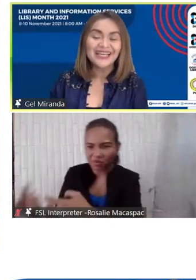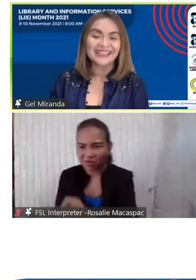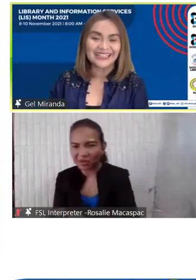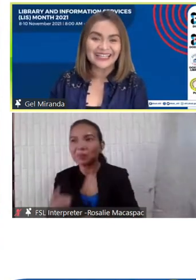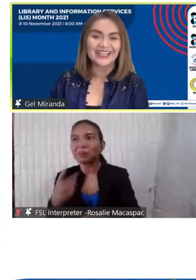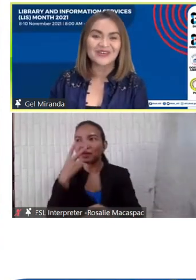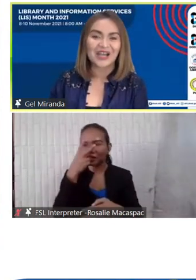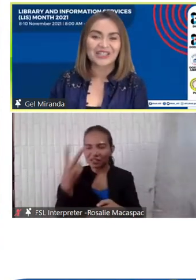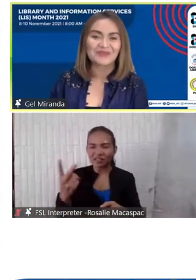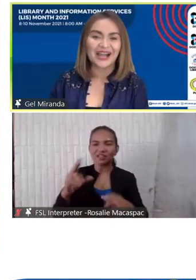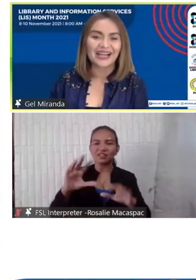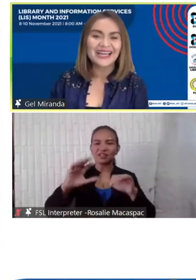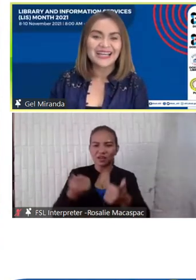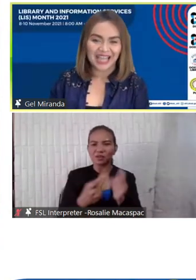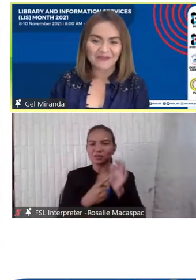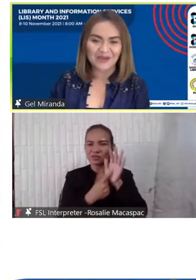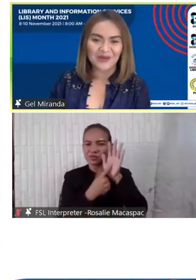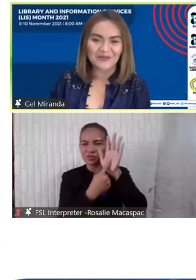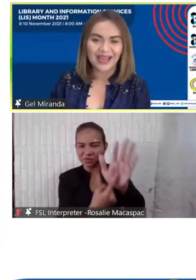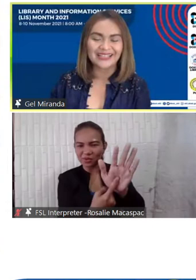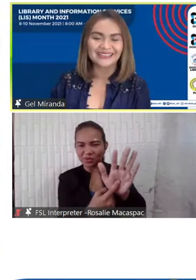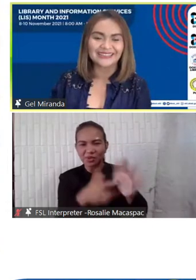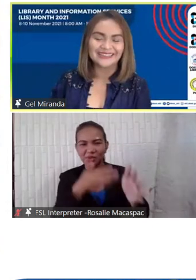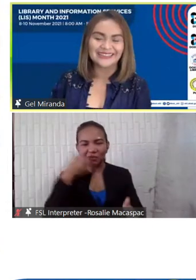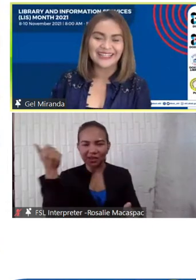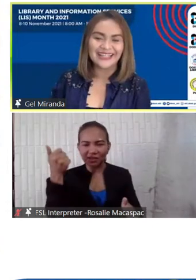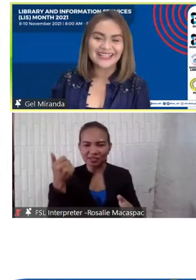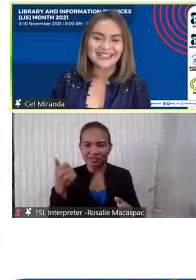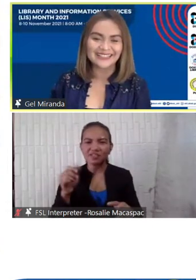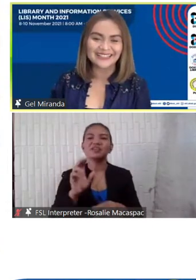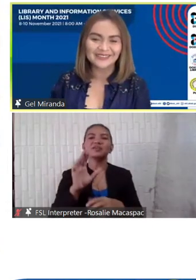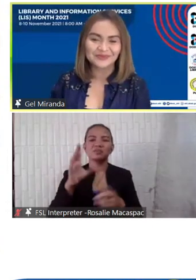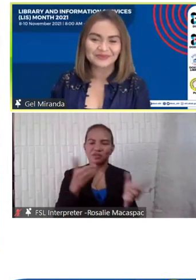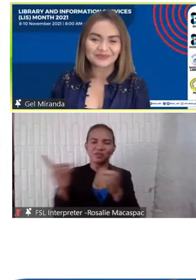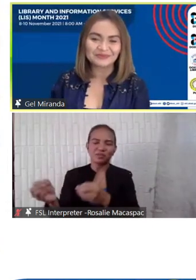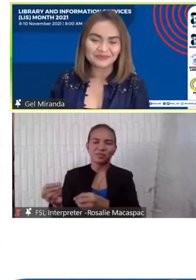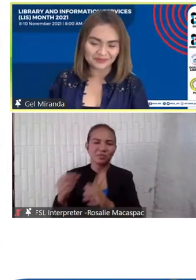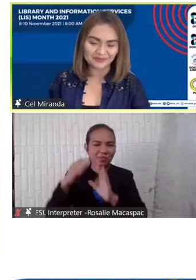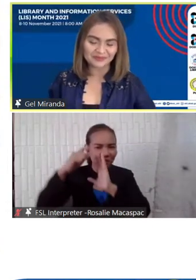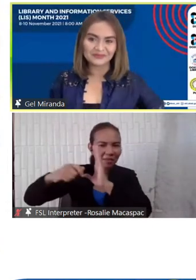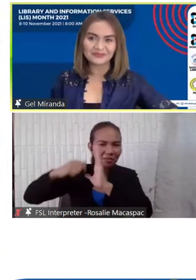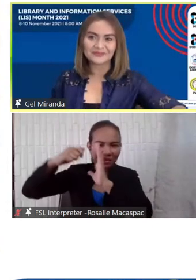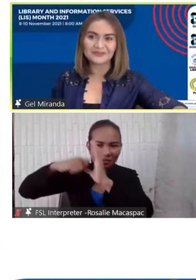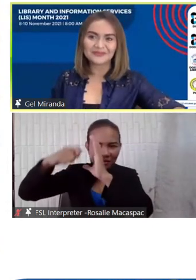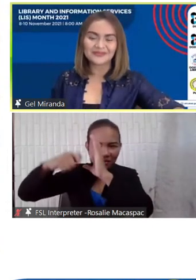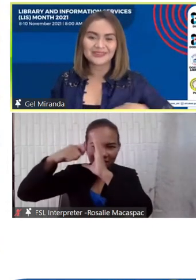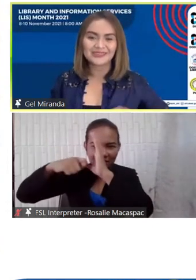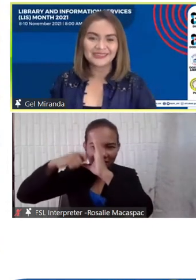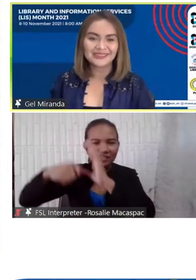gagawin talaga ng ating mga cameraman. Next.